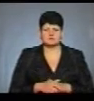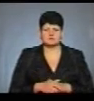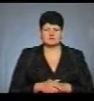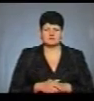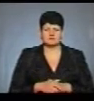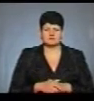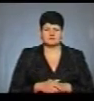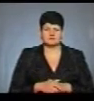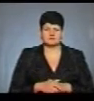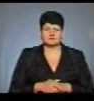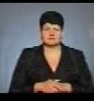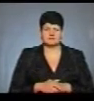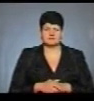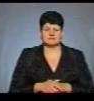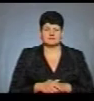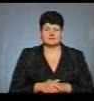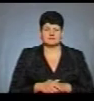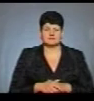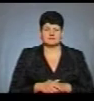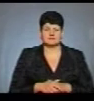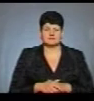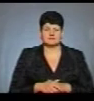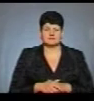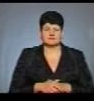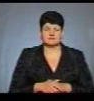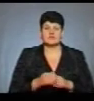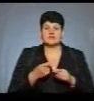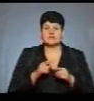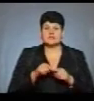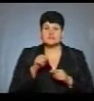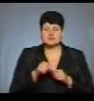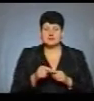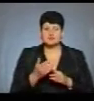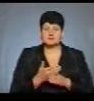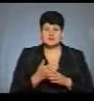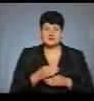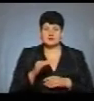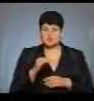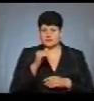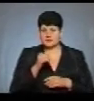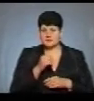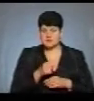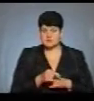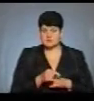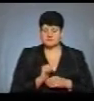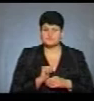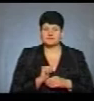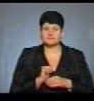Зрозумів. Ви отримали субсидію у розмірі 19 гривень. Це субсидія за жовтень місяць.